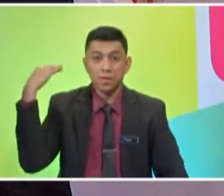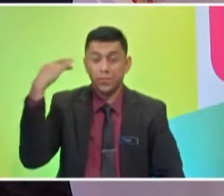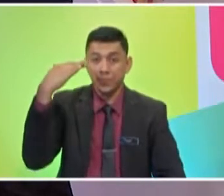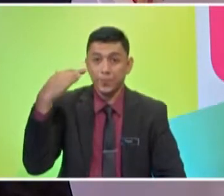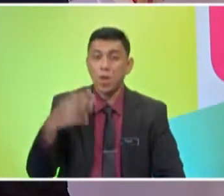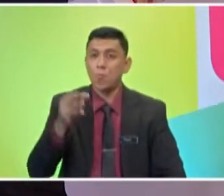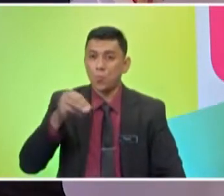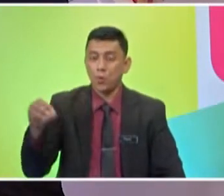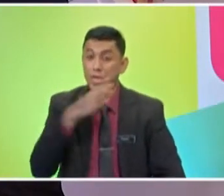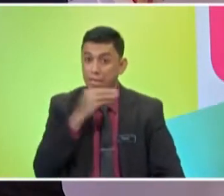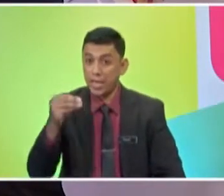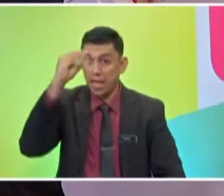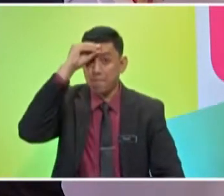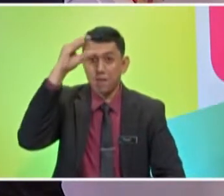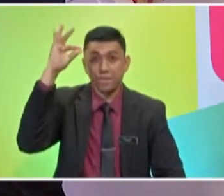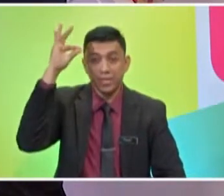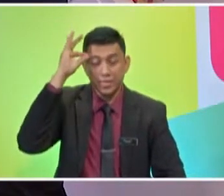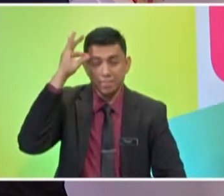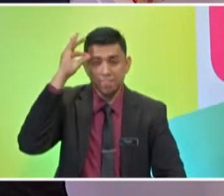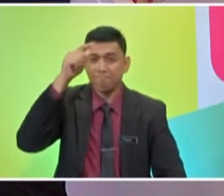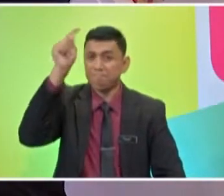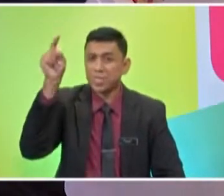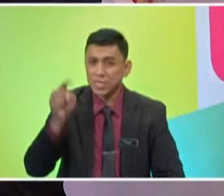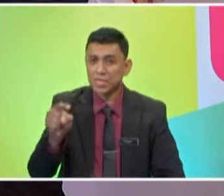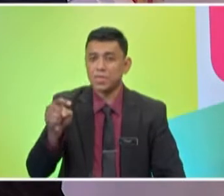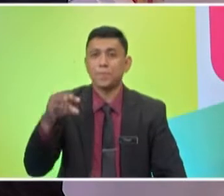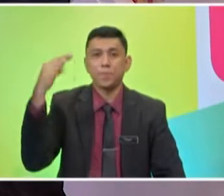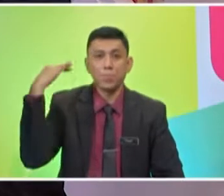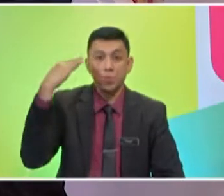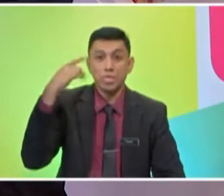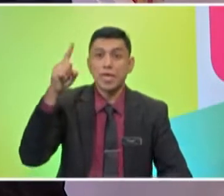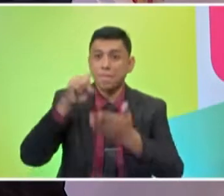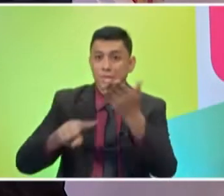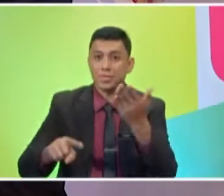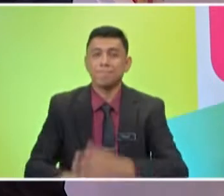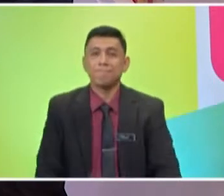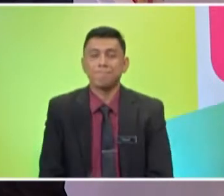kena dengar betul-betul, kemudian cuba teka. Okey cikgu. Okey.